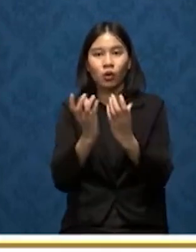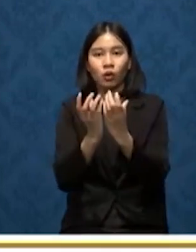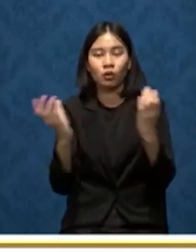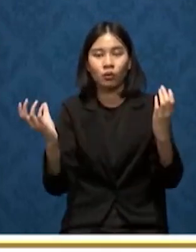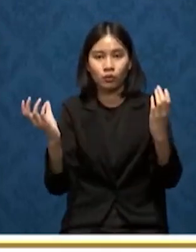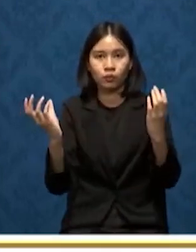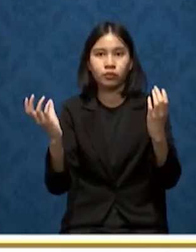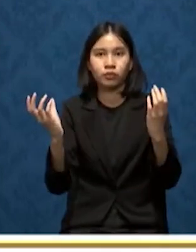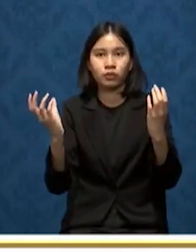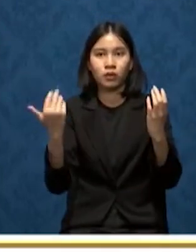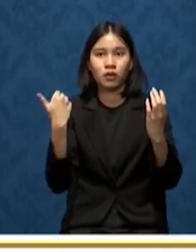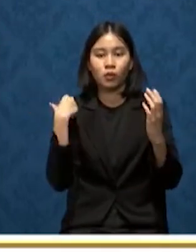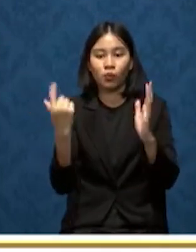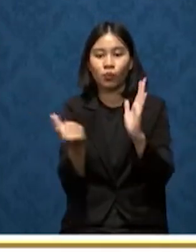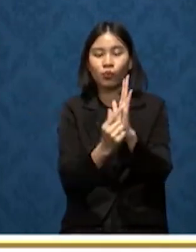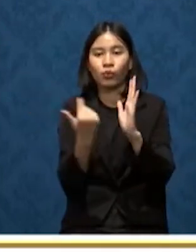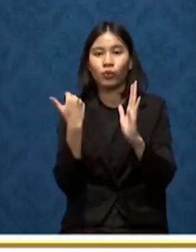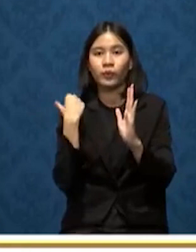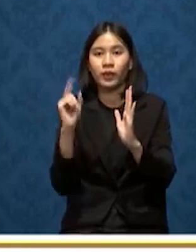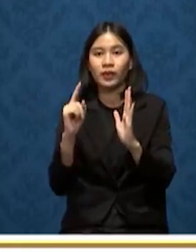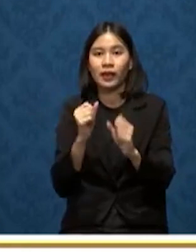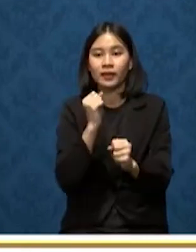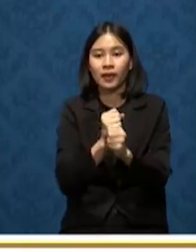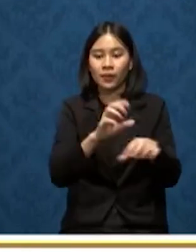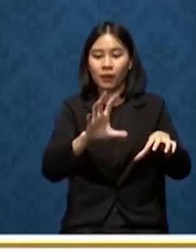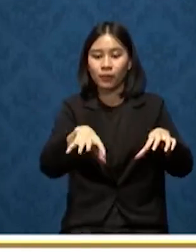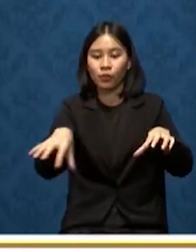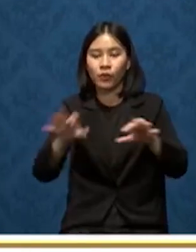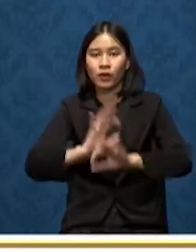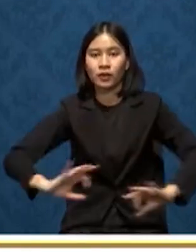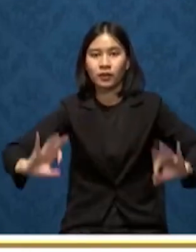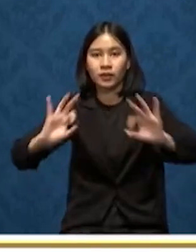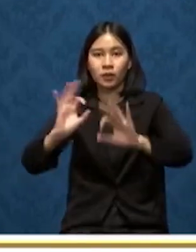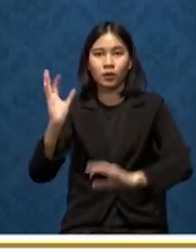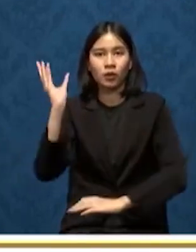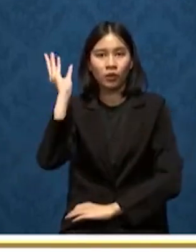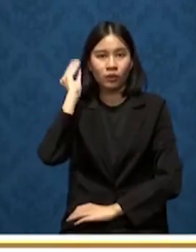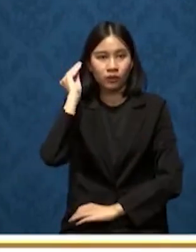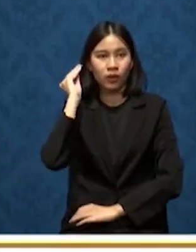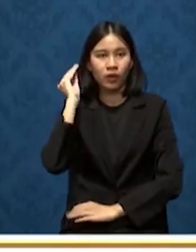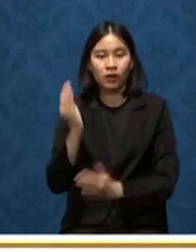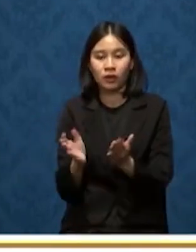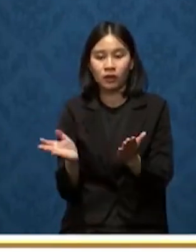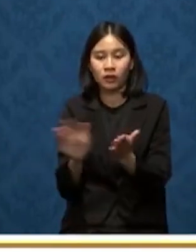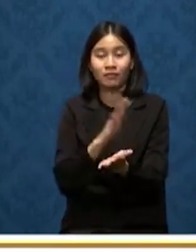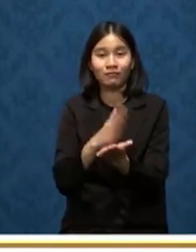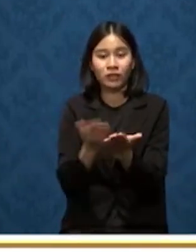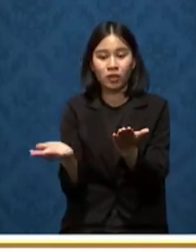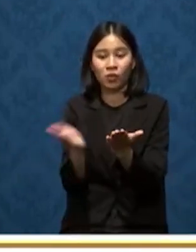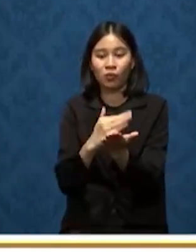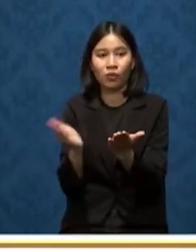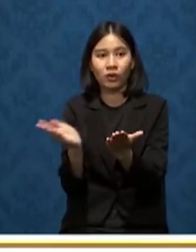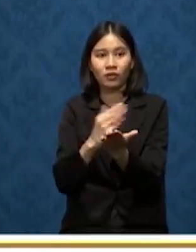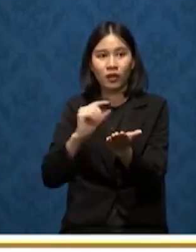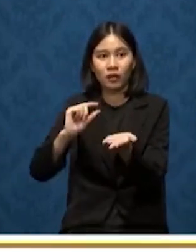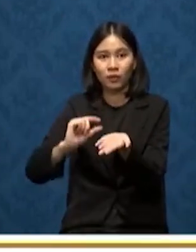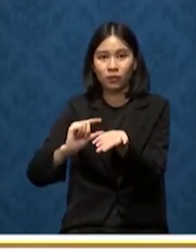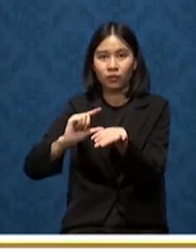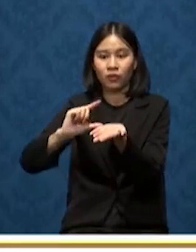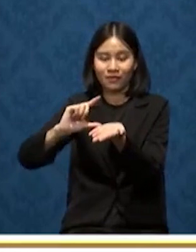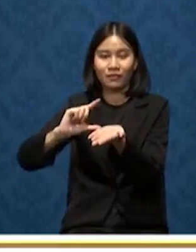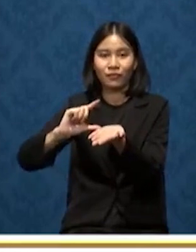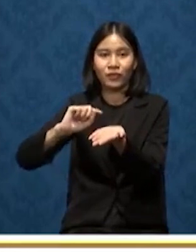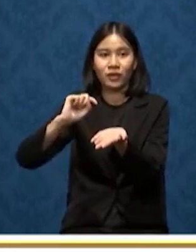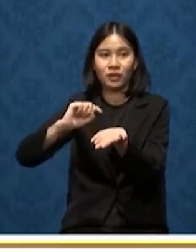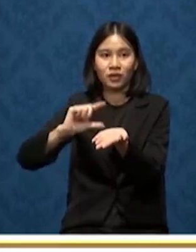รากฏอยนี้ครับสิ่ที่เปหนวยงานสำคญที่สุดของการรบฟงครัท่ระทานครัเปิดในเอกสารครับที่นั้นหนาวางมาตัวครั